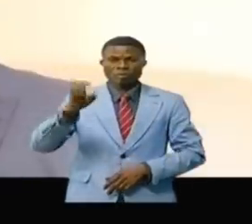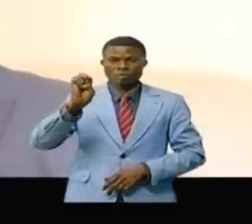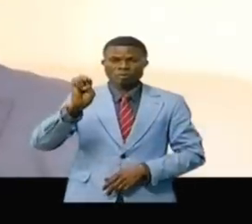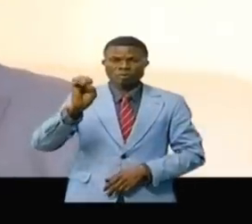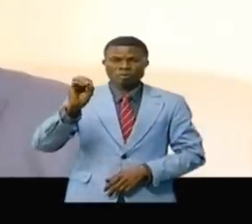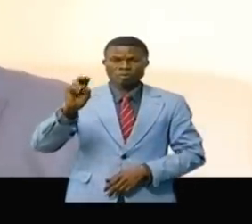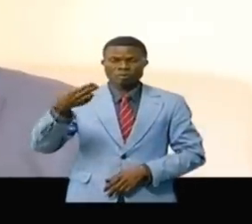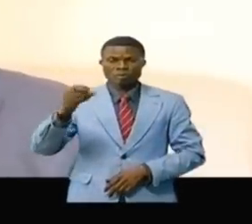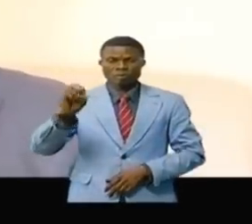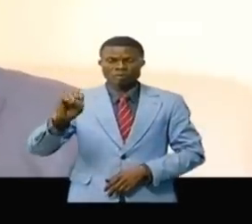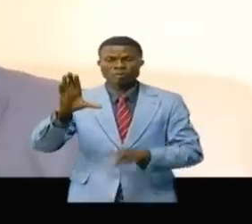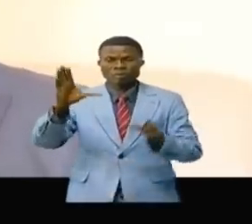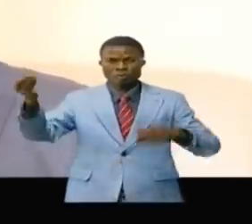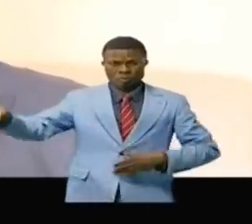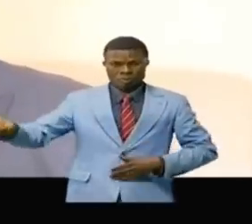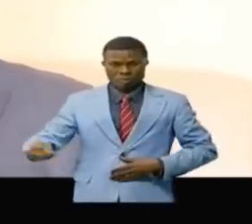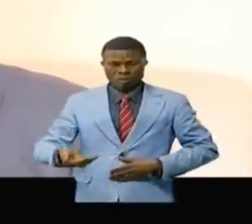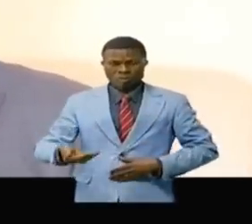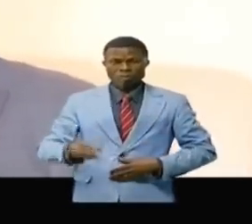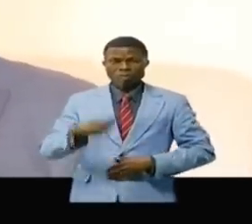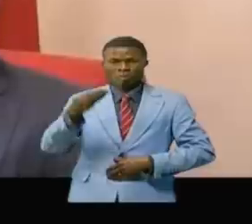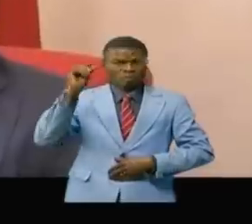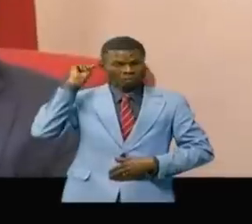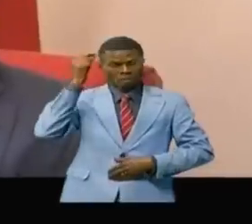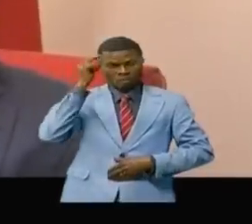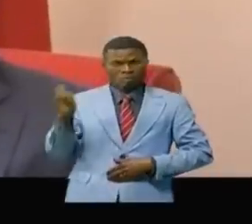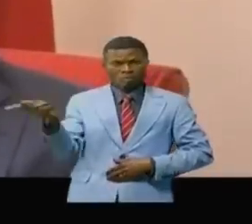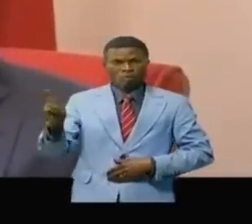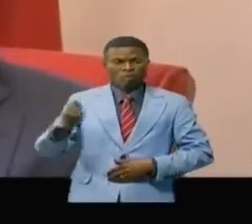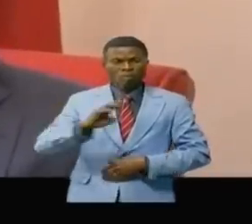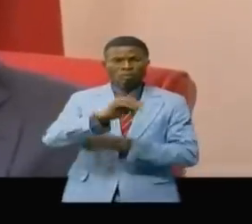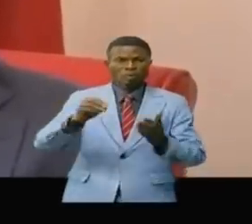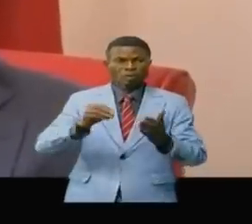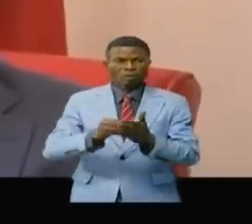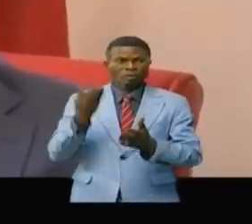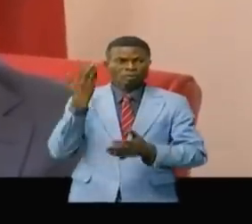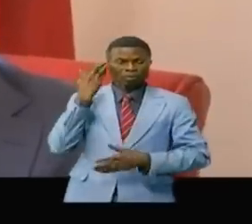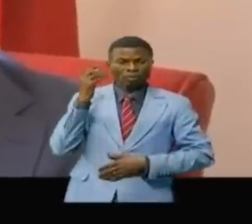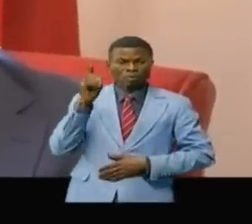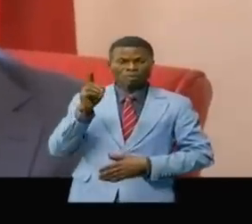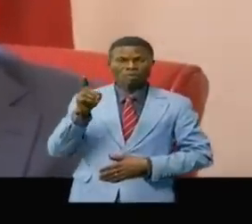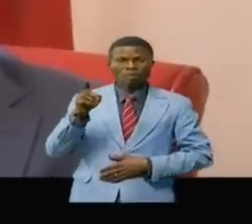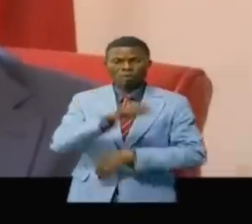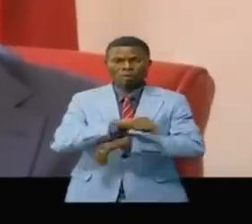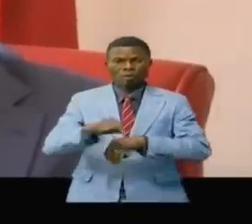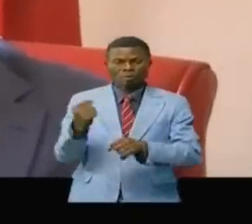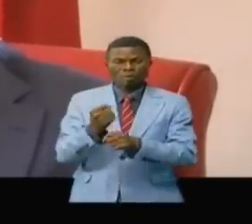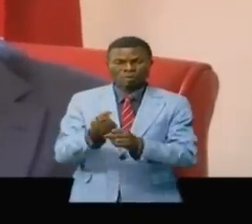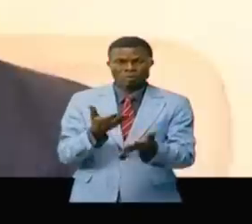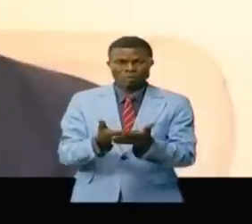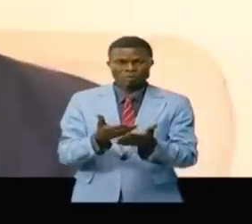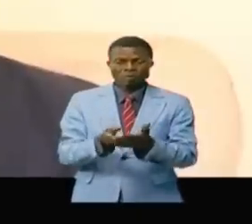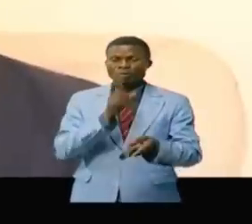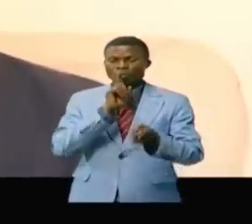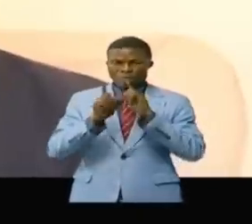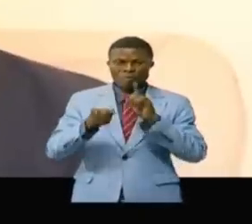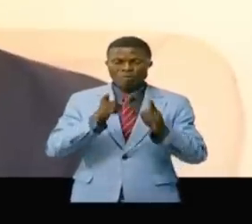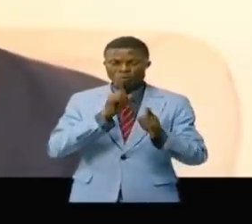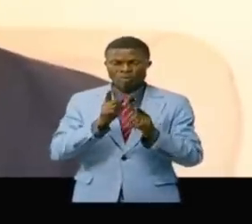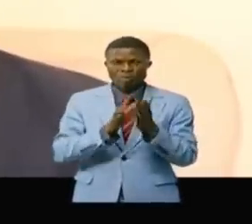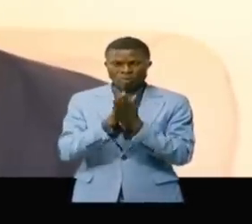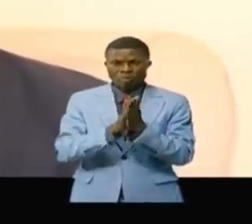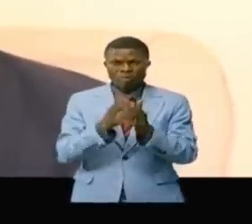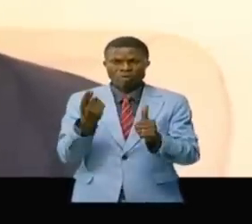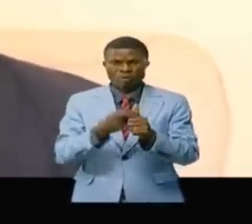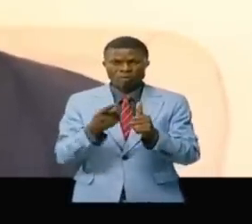reçue pour des civilités à rendre au gouverneur de province du Kasaï central, John Kabayashi Kai, dans son cabinet de travail. Des échanges qui ont porté sur